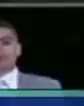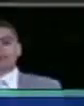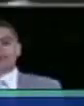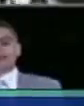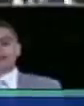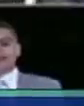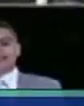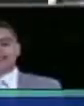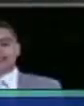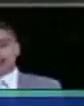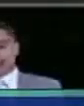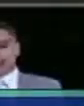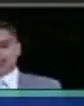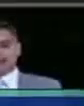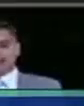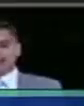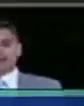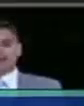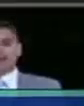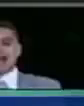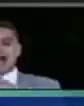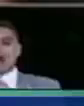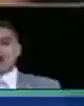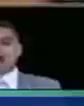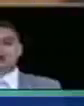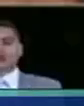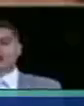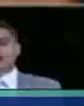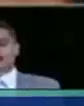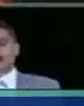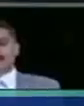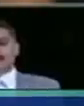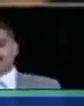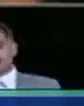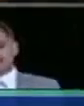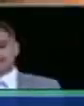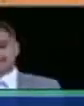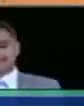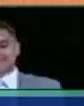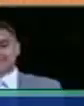والسلام. دعواتي ليكم كلكم بالخير والسلام.